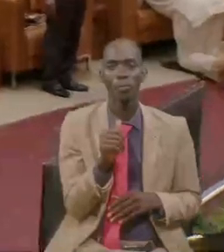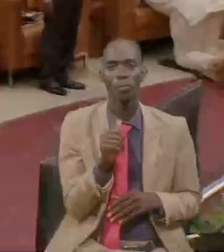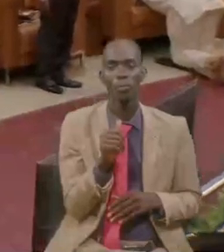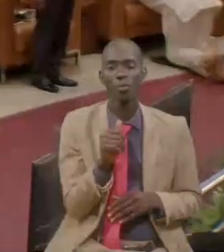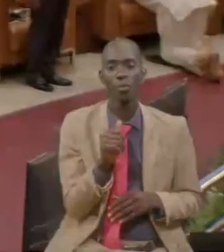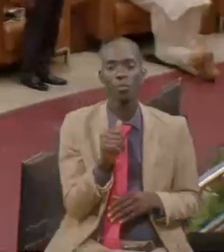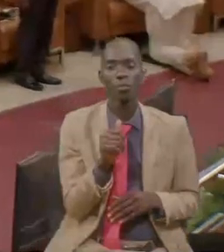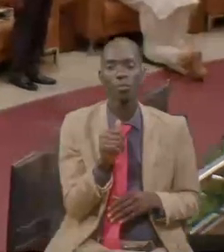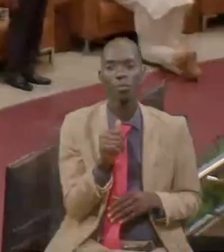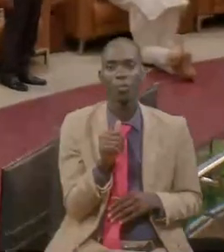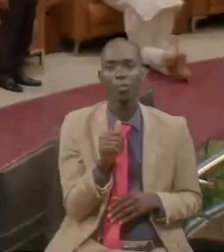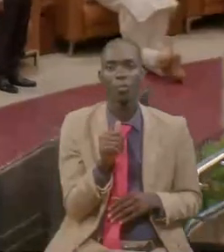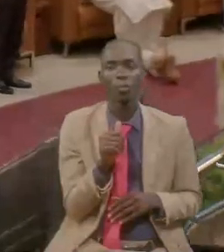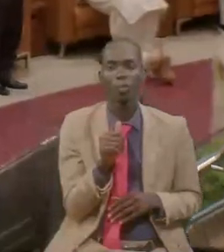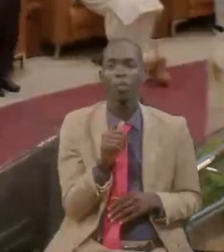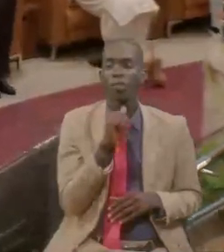et non